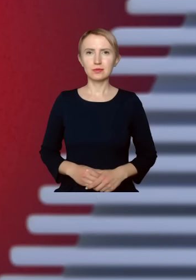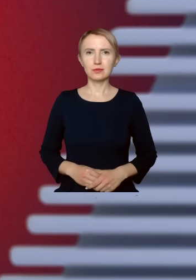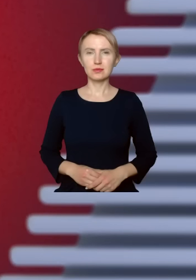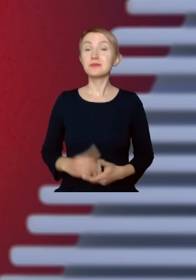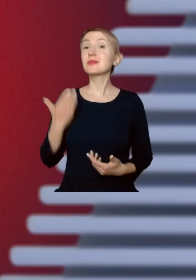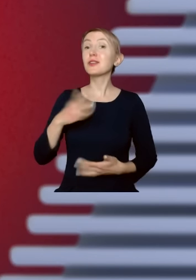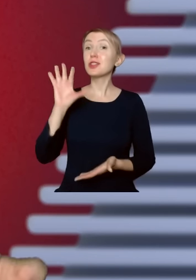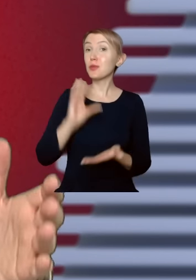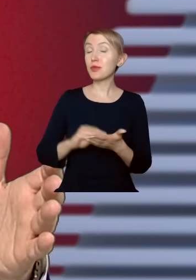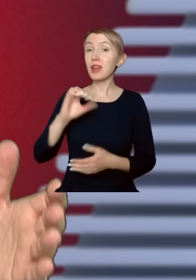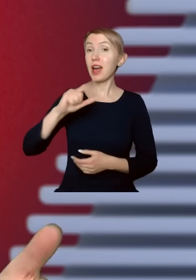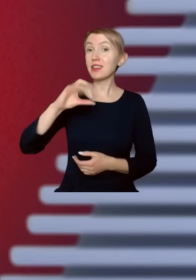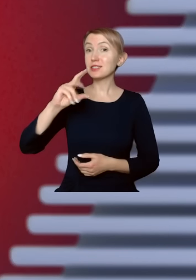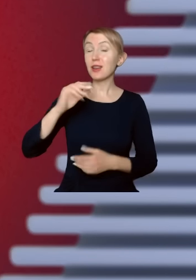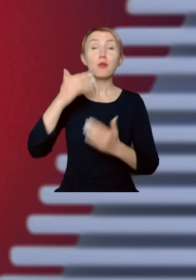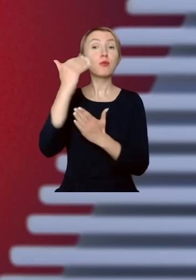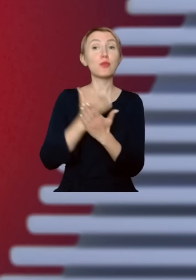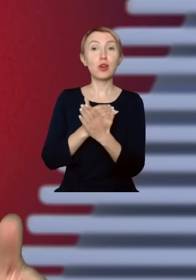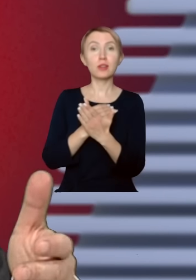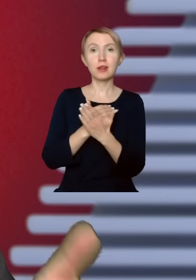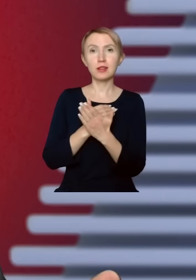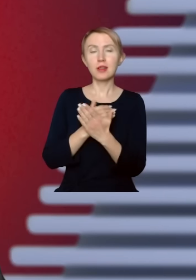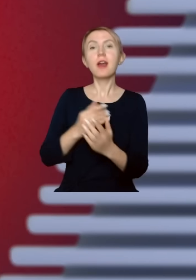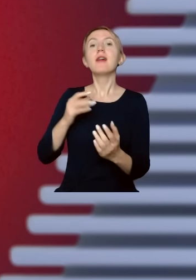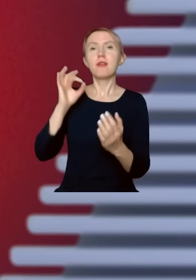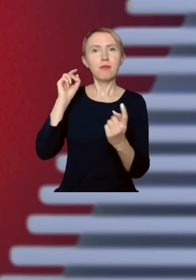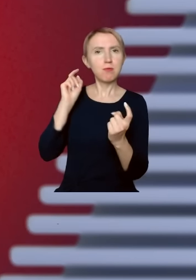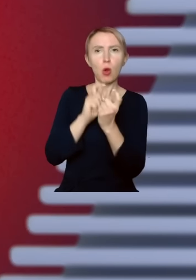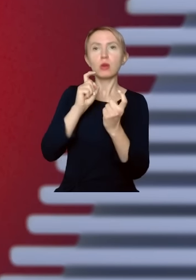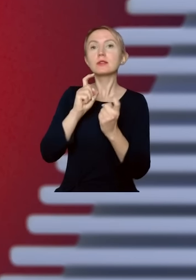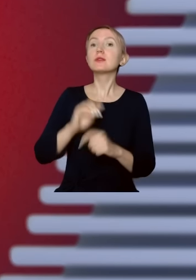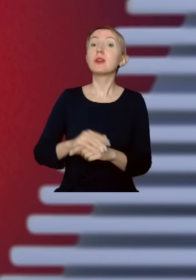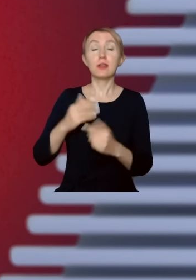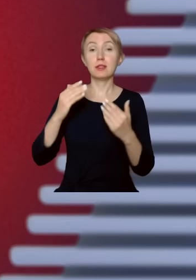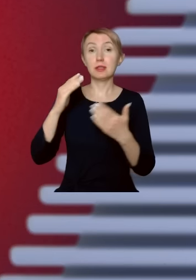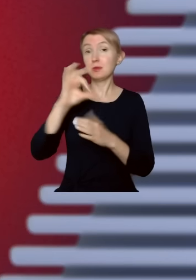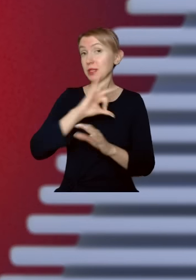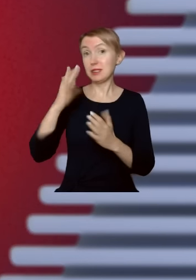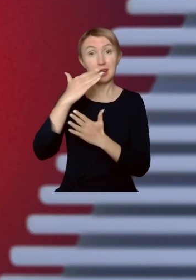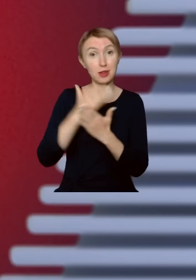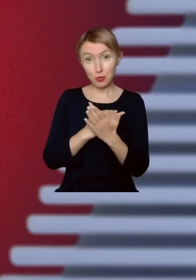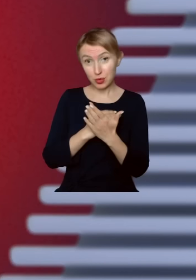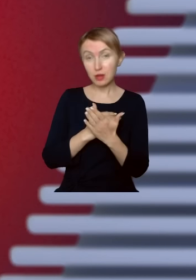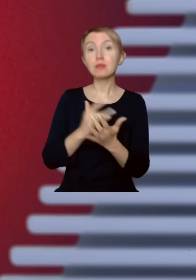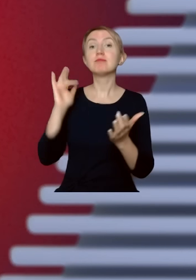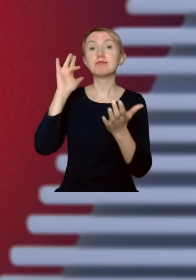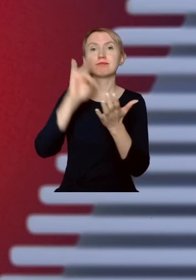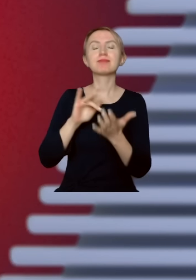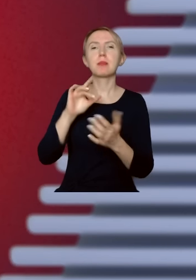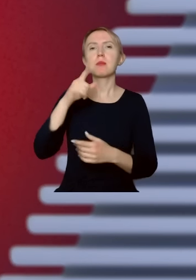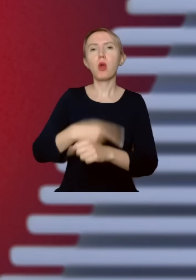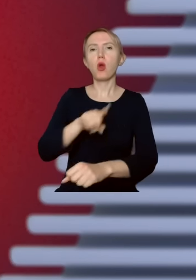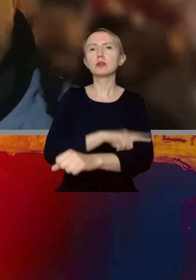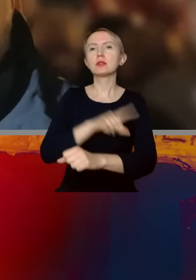Witam ponownie, Adrian Stankowski w programie W Punkt. W wydaniu specjalnym łączymy się z Poznaniem, gdzie jest